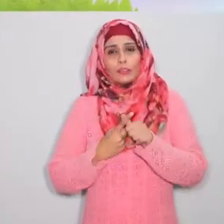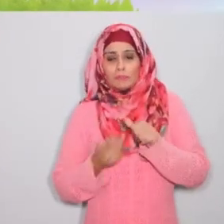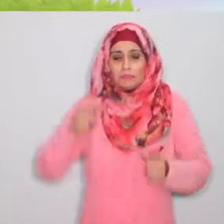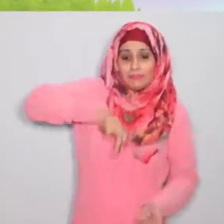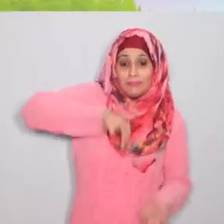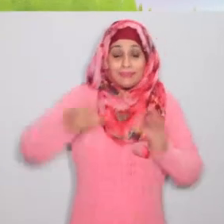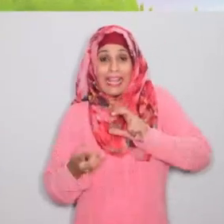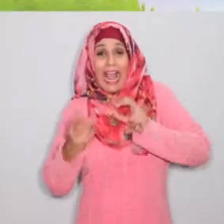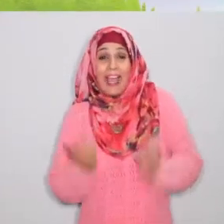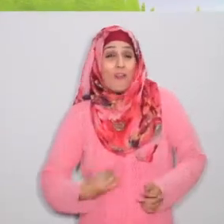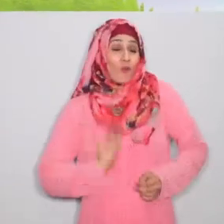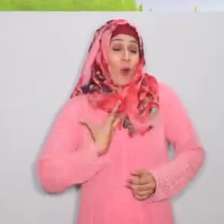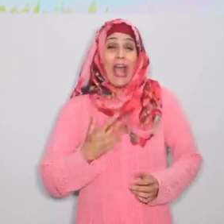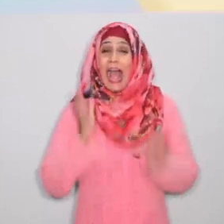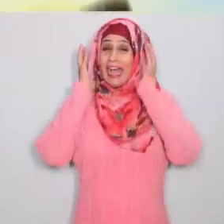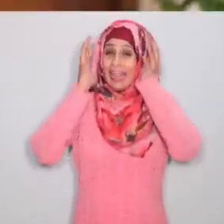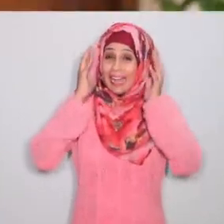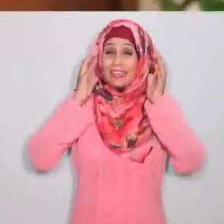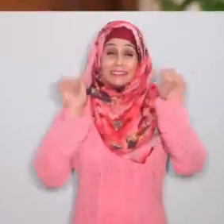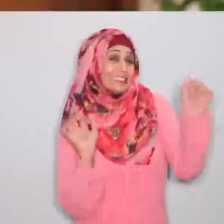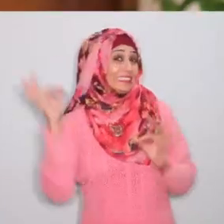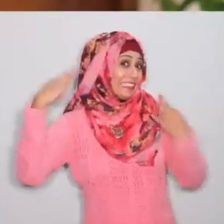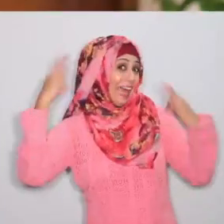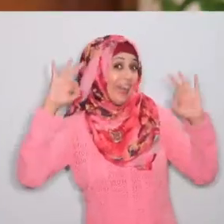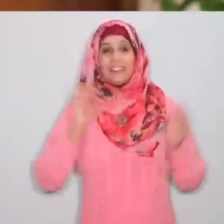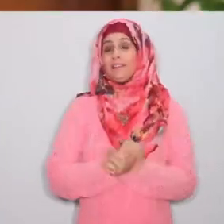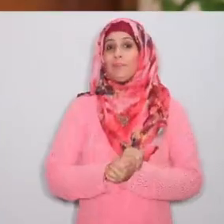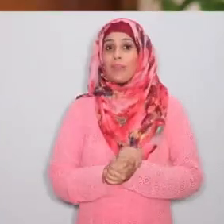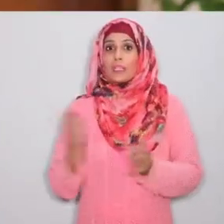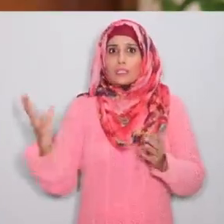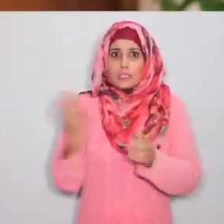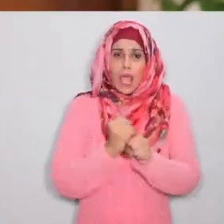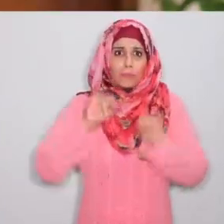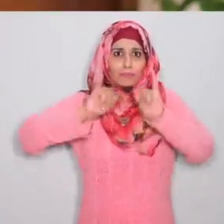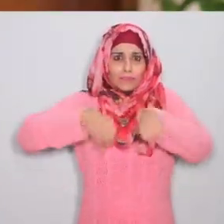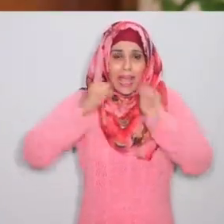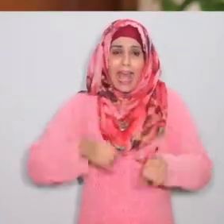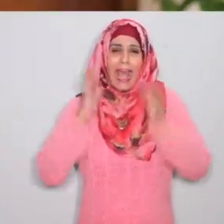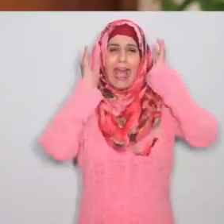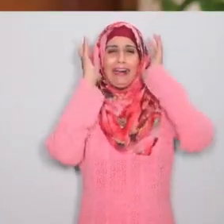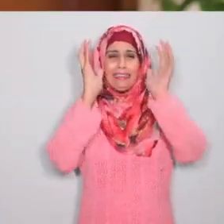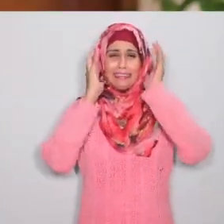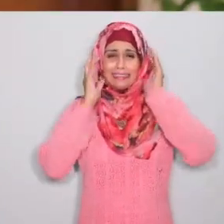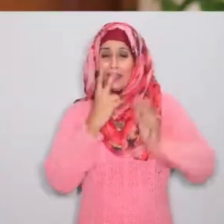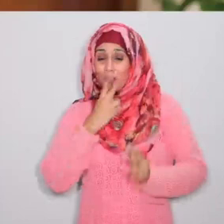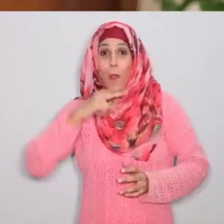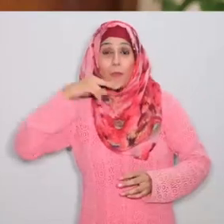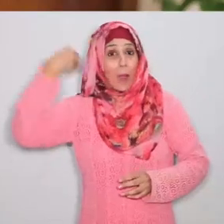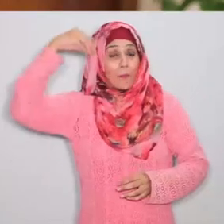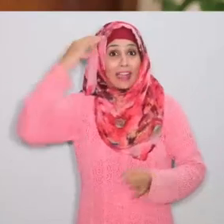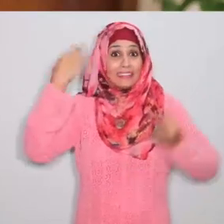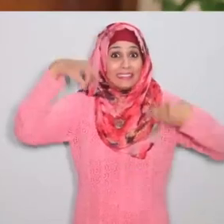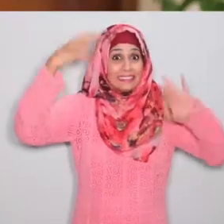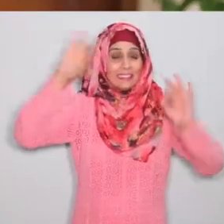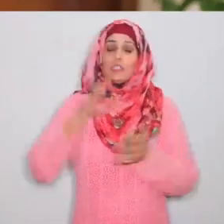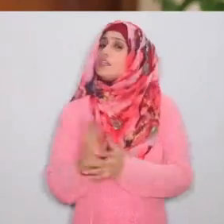लगा, हंसने लगा। नोनी का नाच देखकर सब जानवर हंसी से लोटपोट होने लगे। इसके